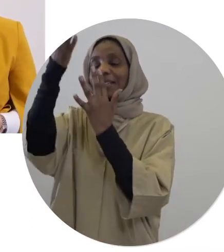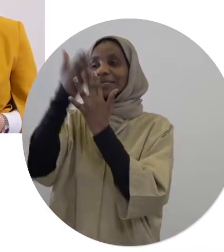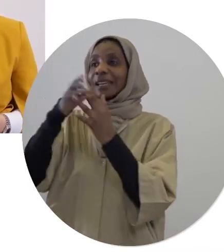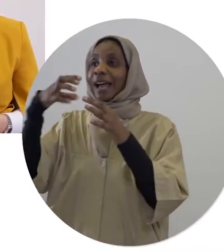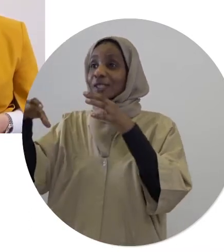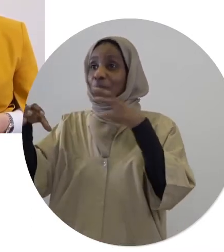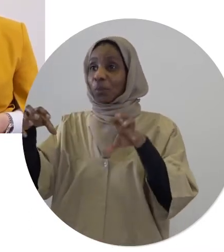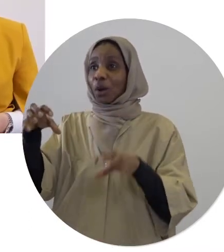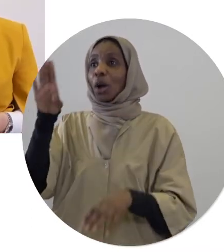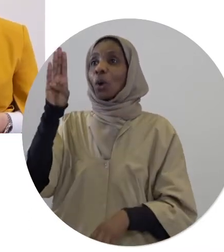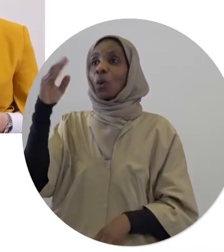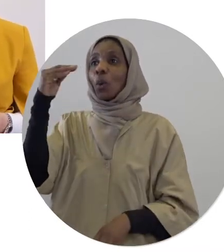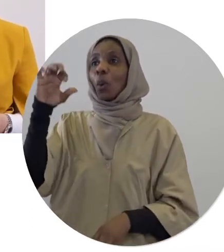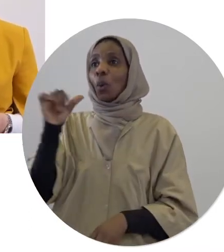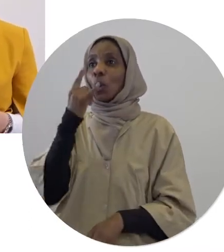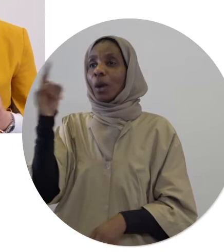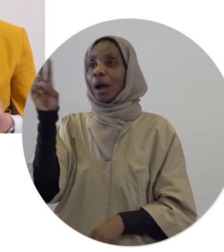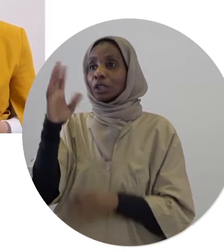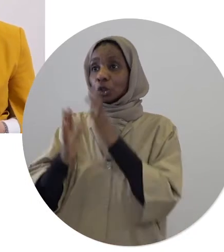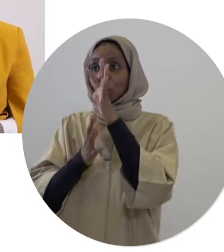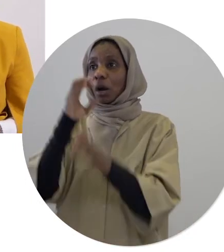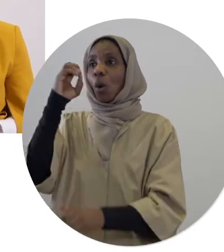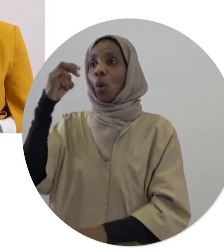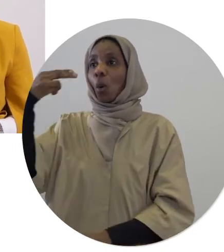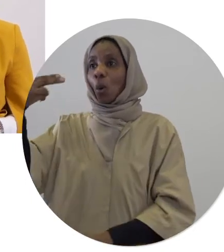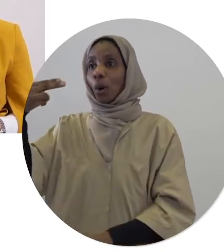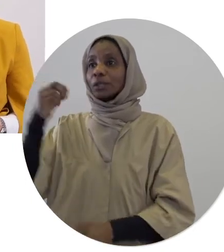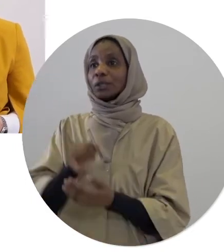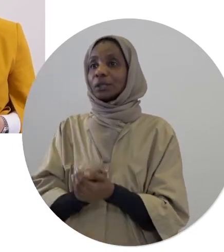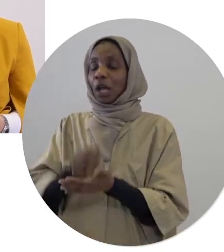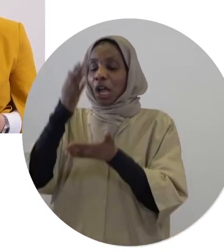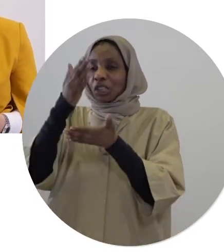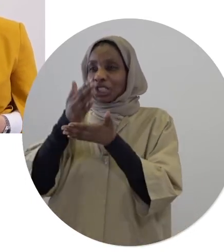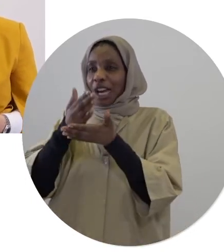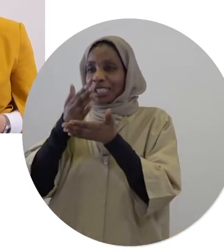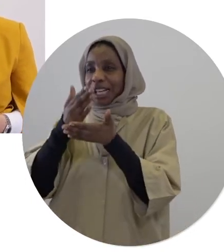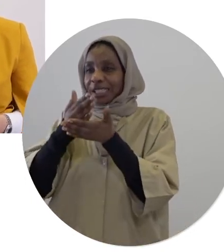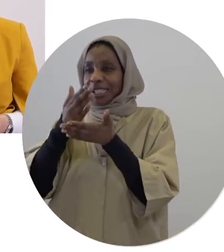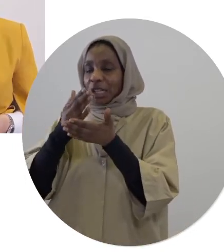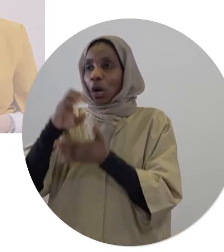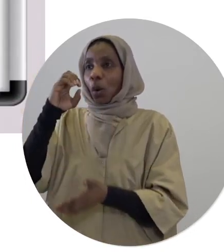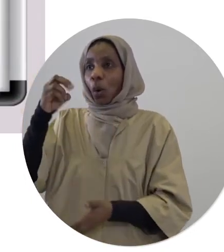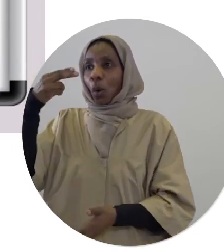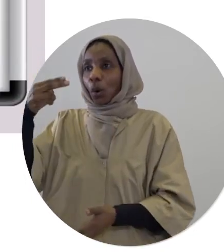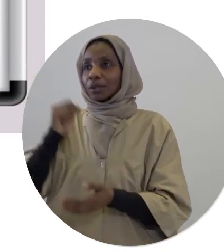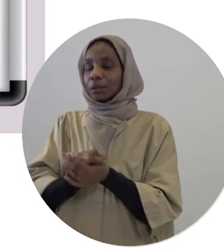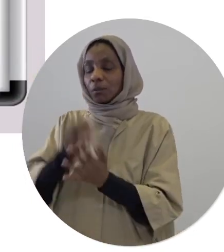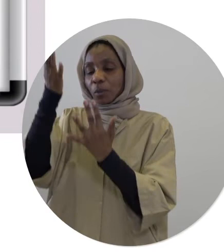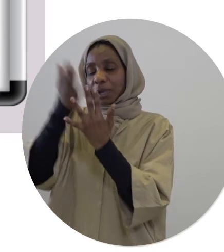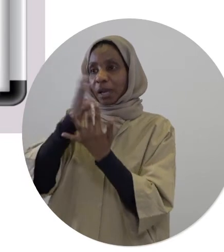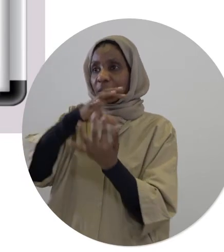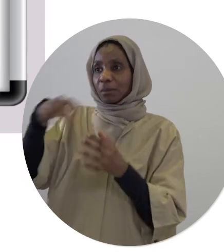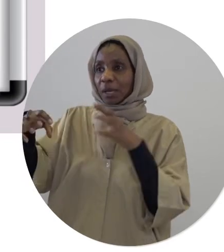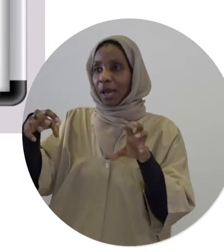تنقسم الكحولات إلى نوعين حسب نوع الشق العضوي المرتبط بمجموعة الهيدروكسيل. تنقسم